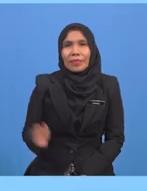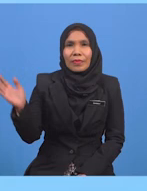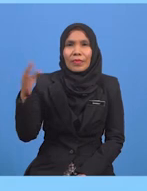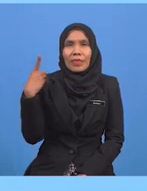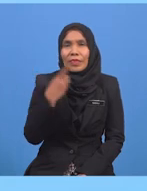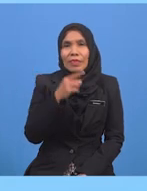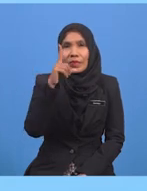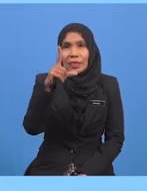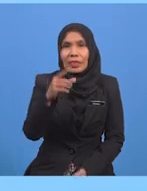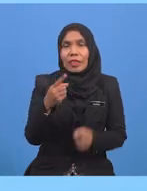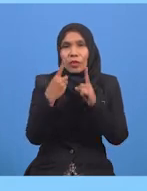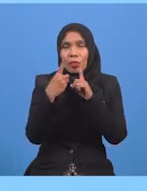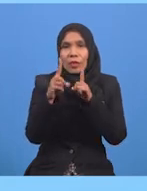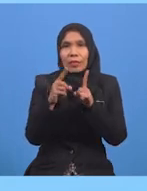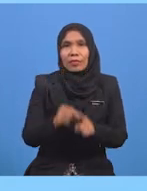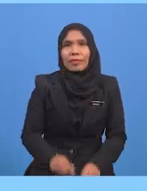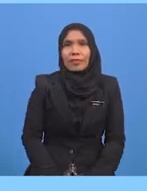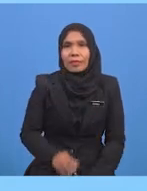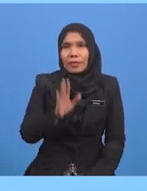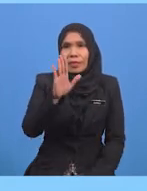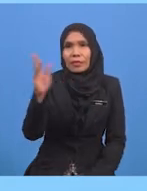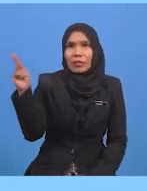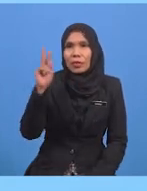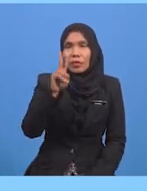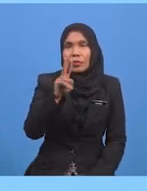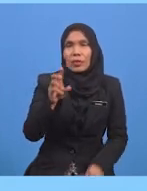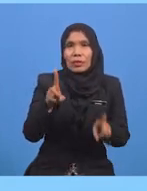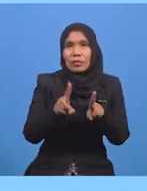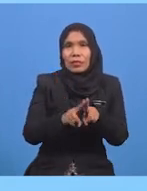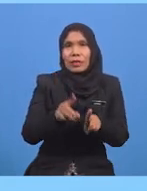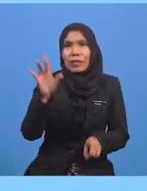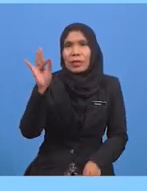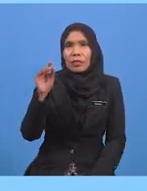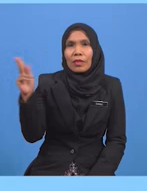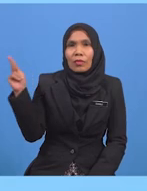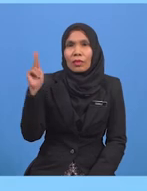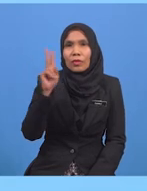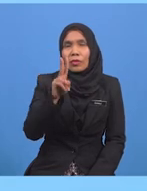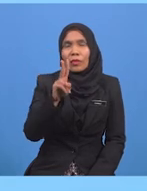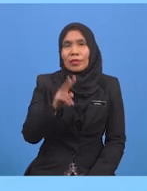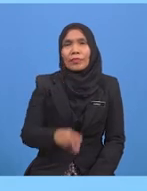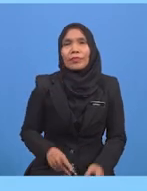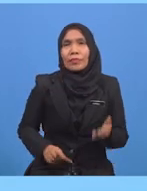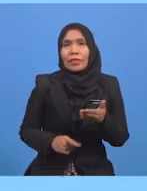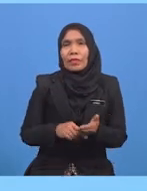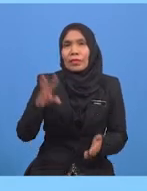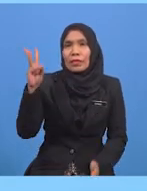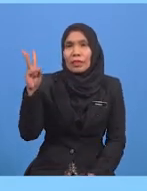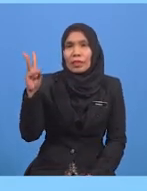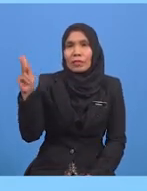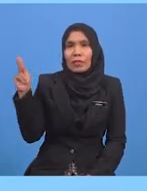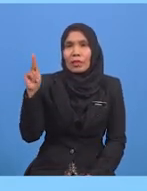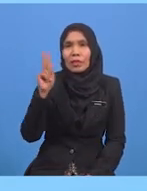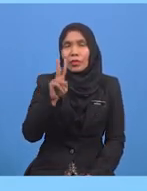Mari kita lihat jawapannya. 5 kuasa 2 sama dengan 8 kuasa 2